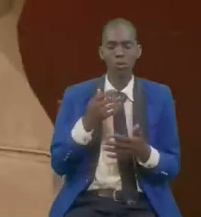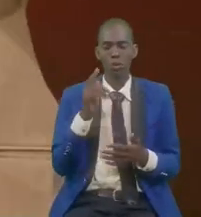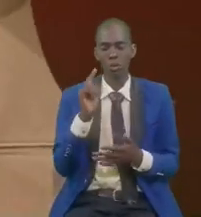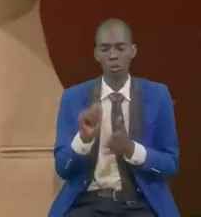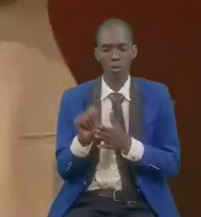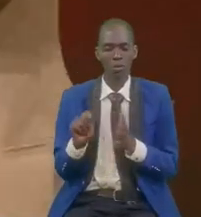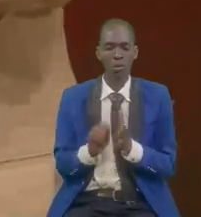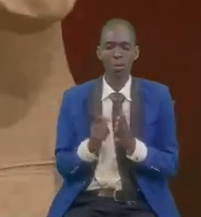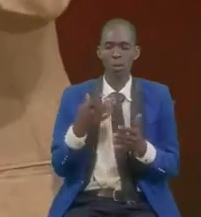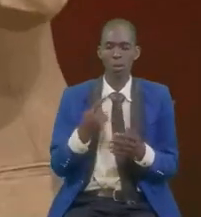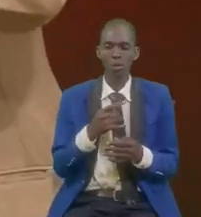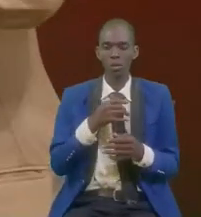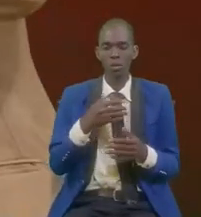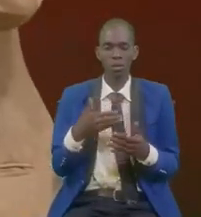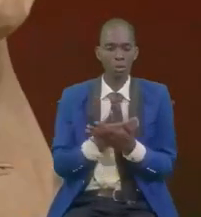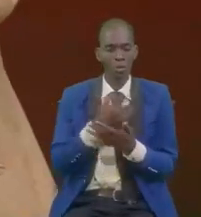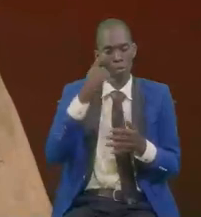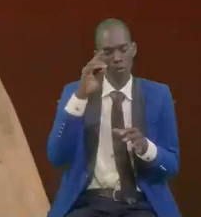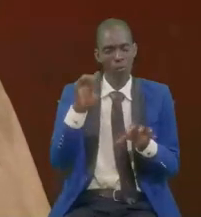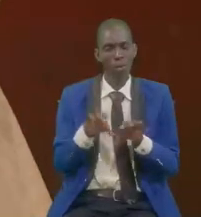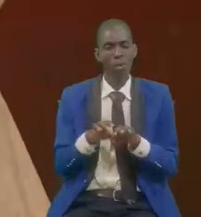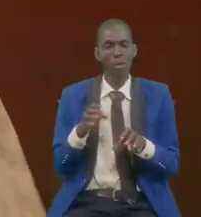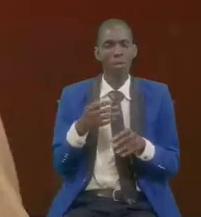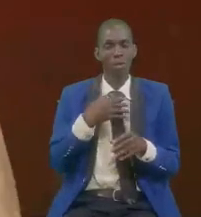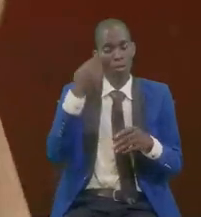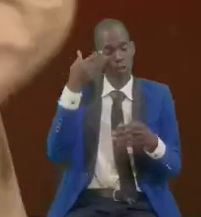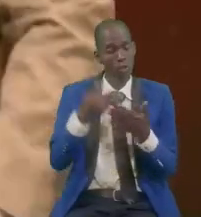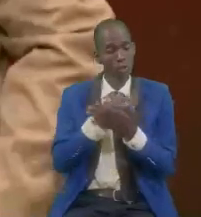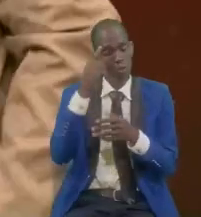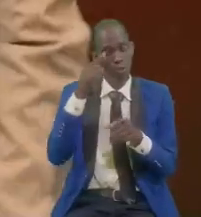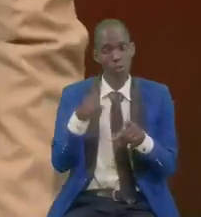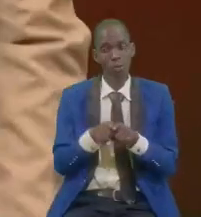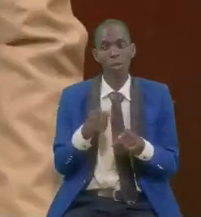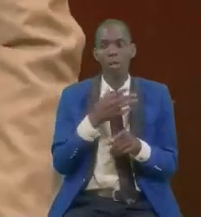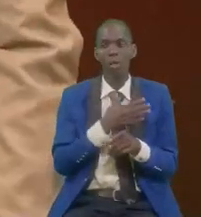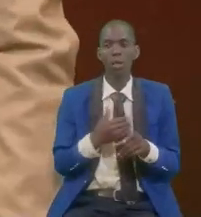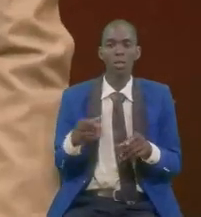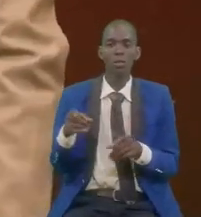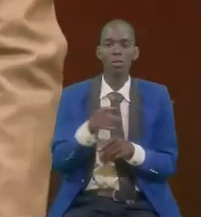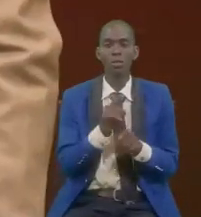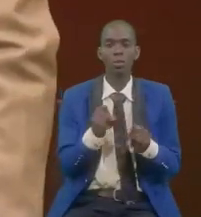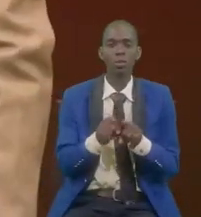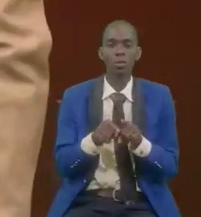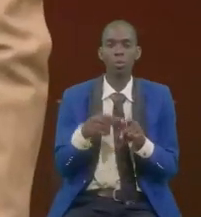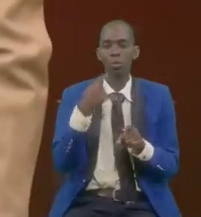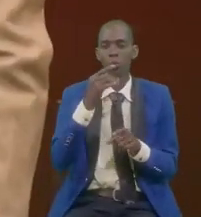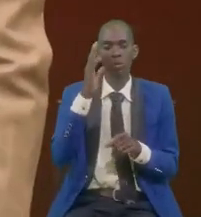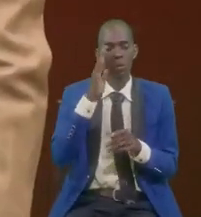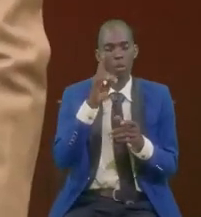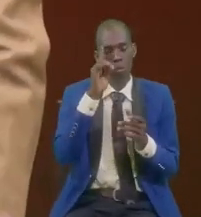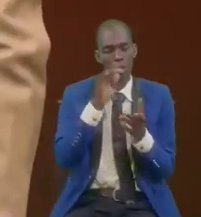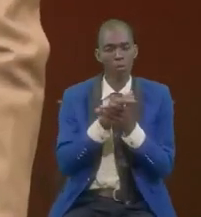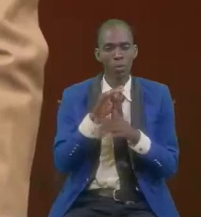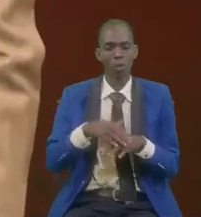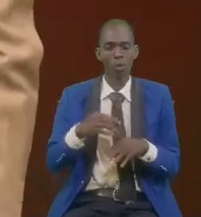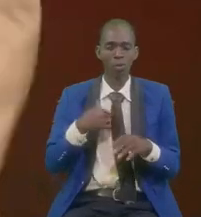Testament, chacun d'eux. Et pour ceux qui croiront en moi par leur